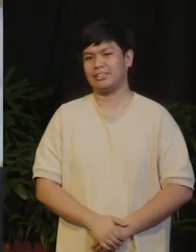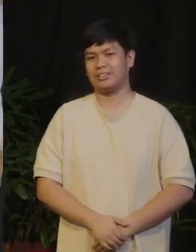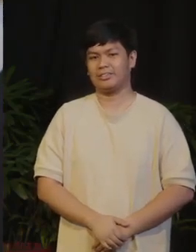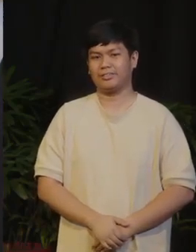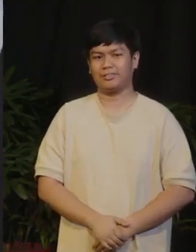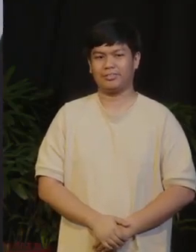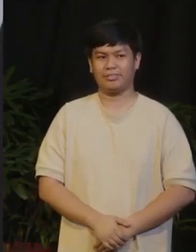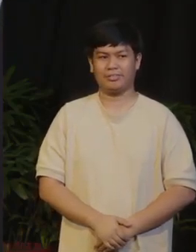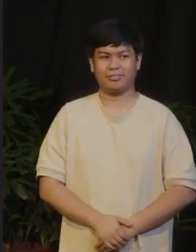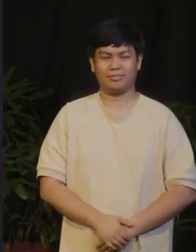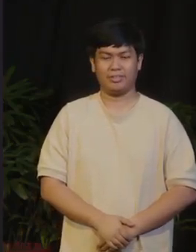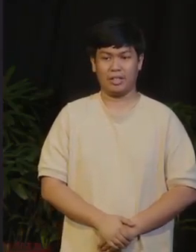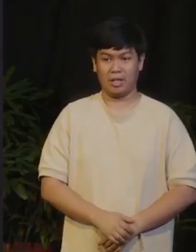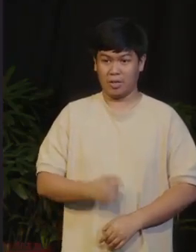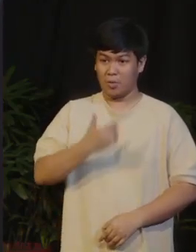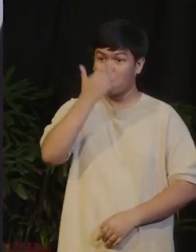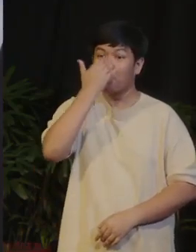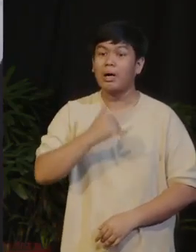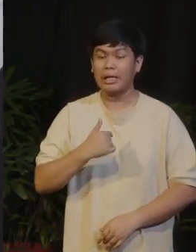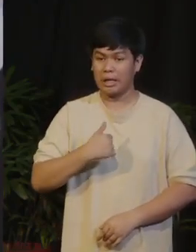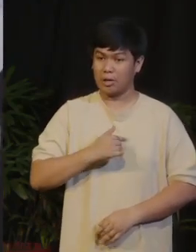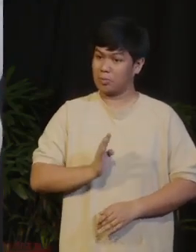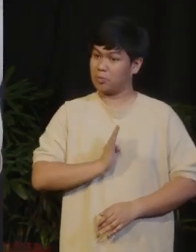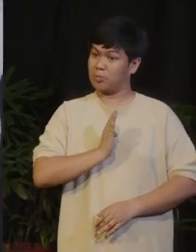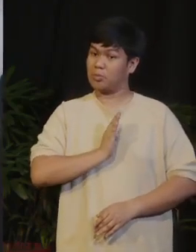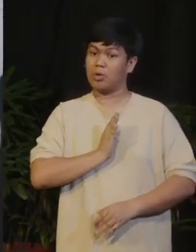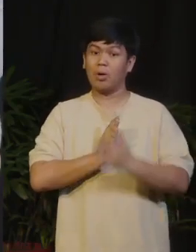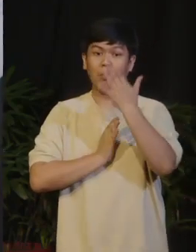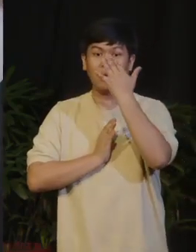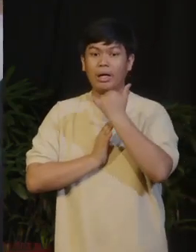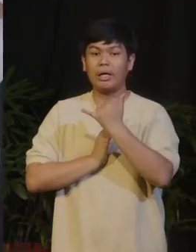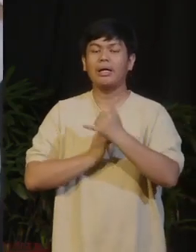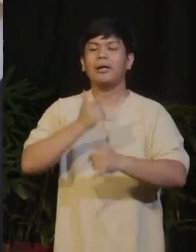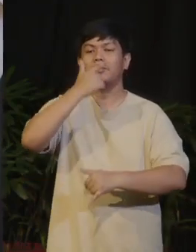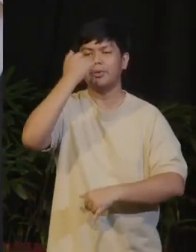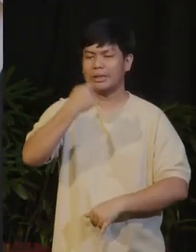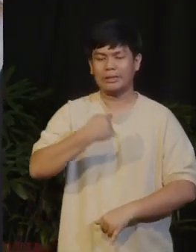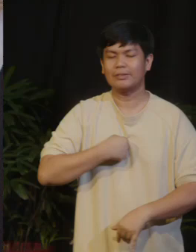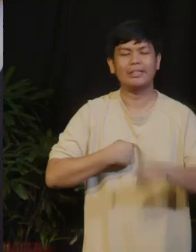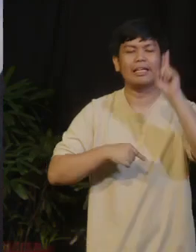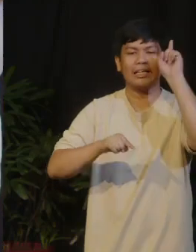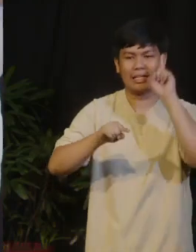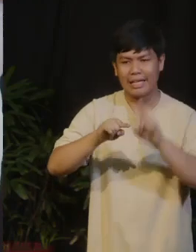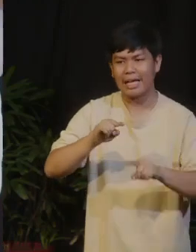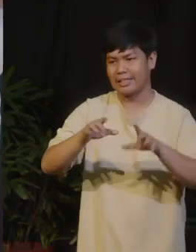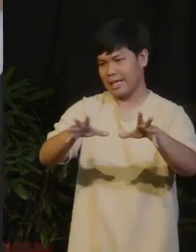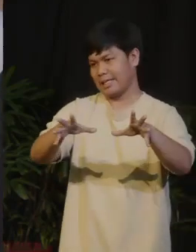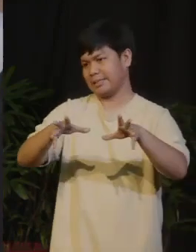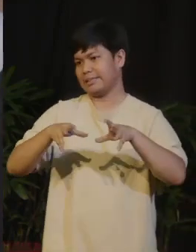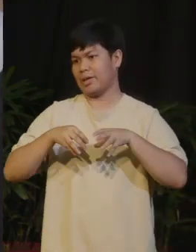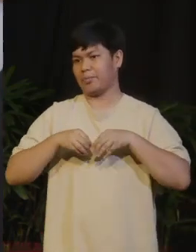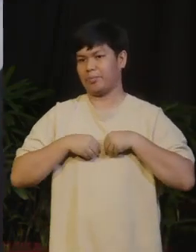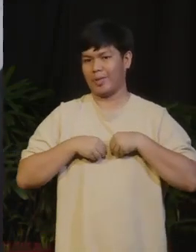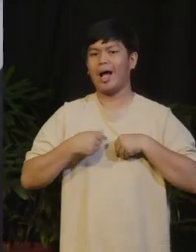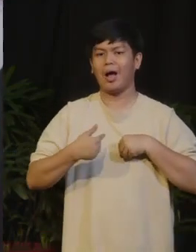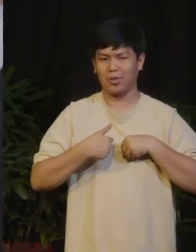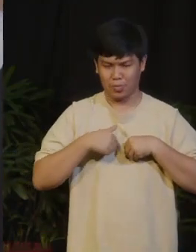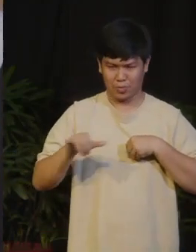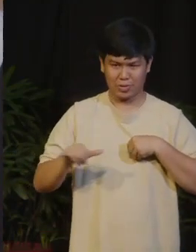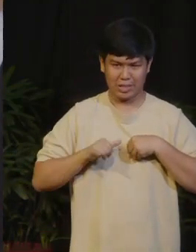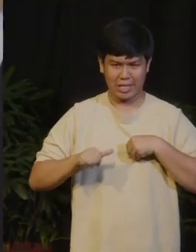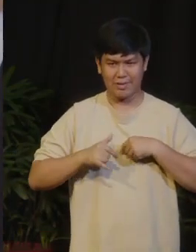nun, kaya niya ginagawa yon kasi hindi niya kayang tanggapin na siya mismo ay may